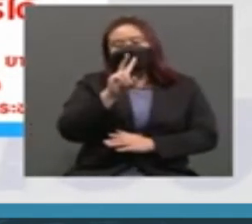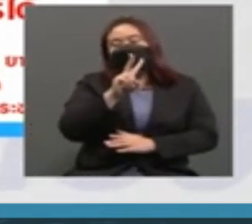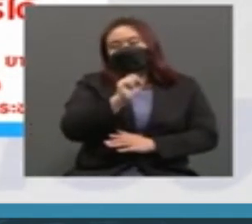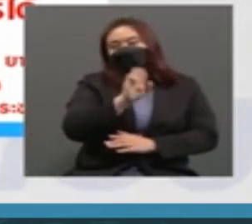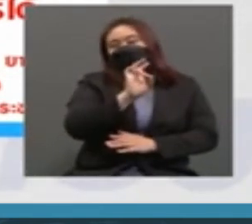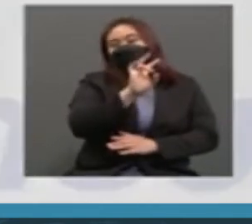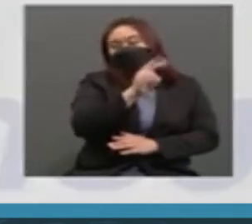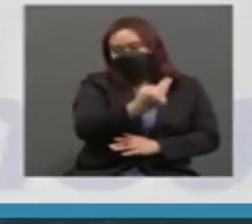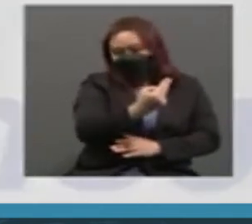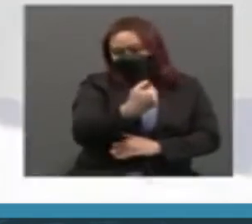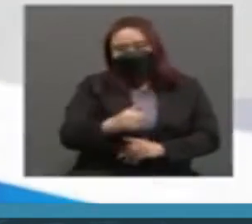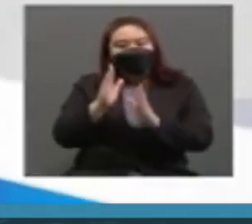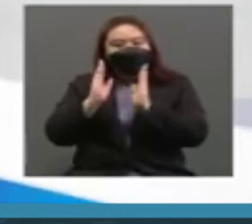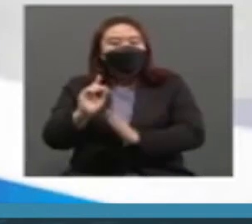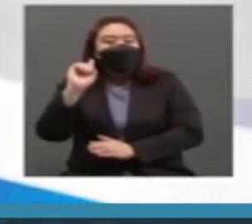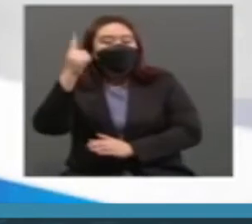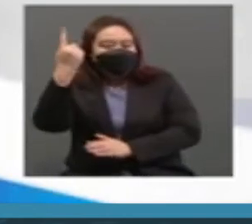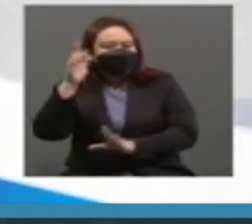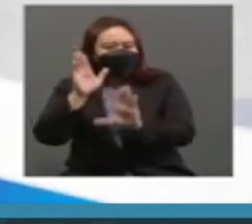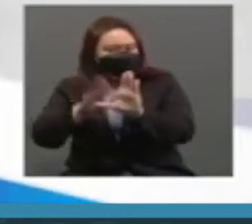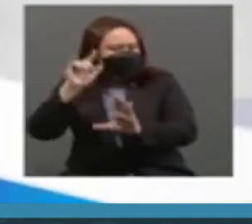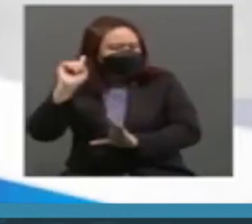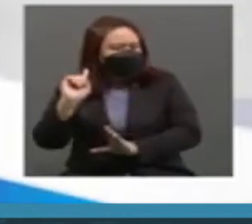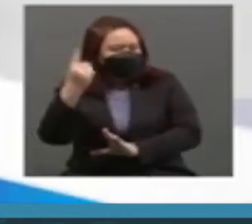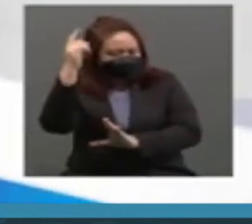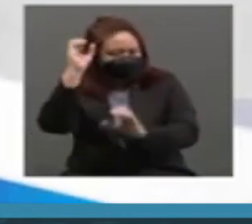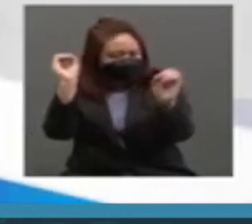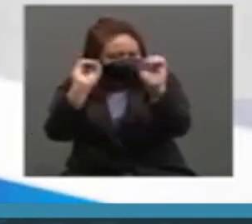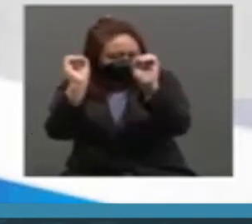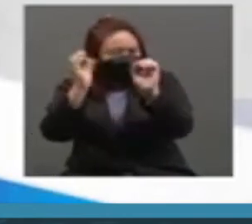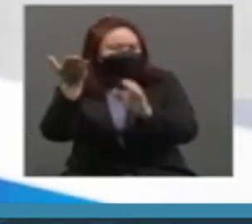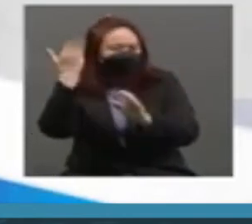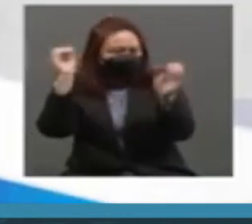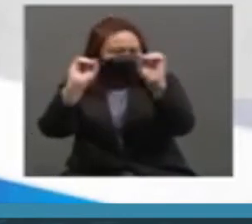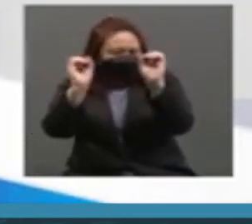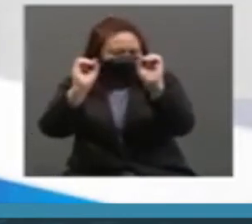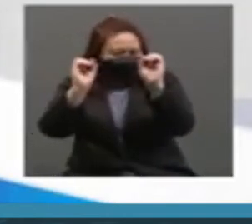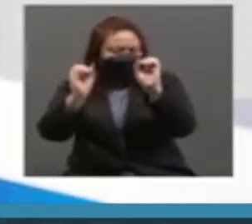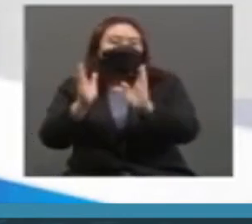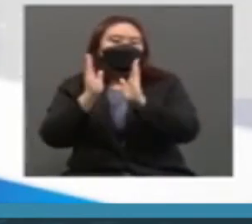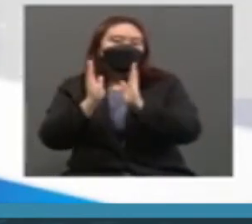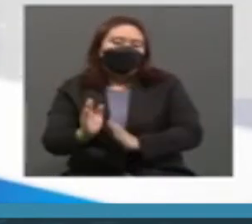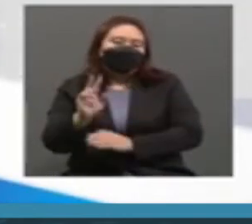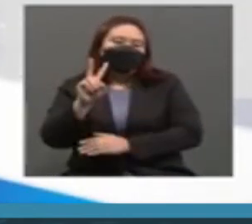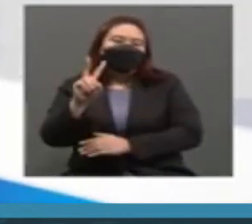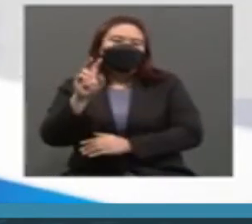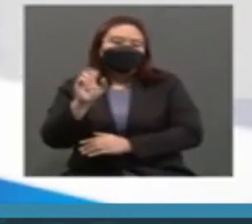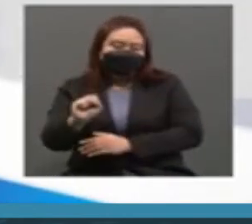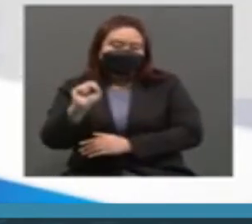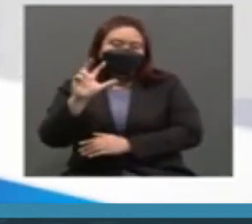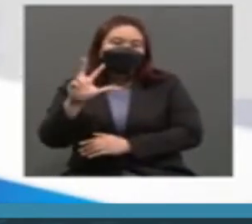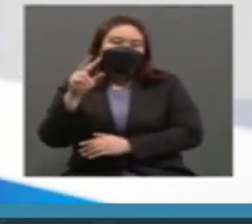ต่อเดือนรวมทั้งสิ้น400บาทต่อคนตลอดระยะเวลาโครงการโดยจะเริ่มใช้จ่ายได้ตั้งแต่วัน